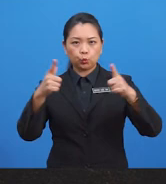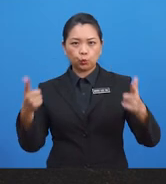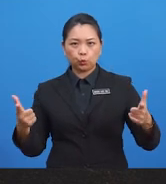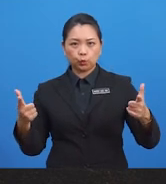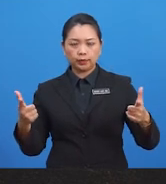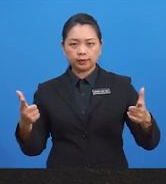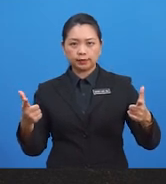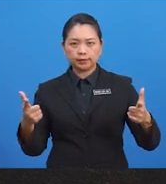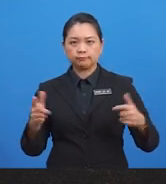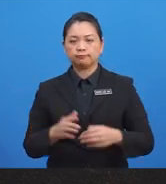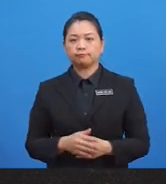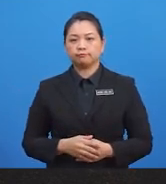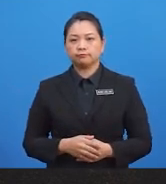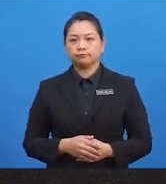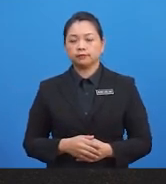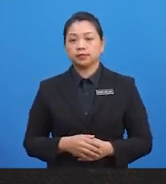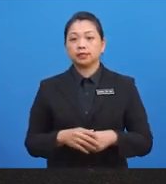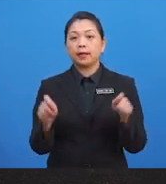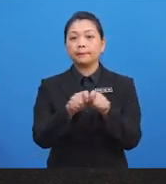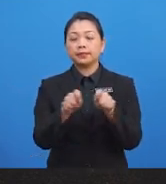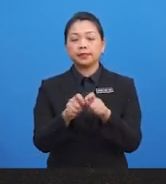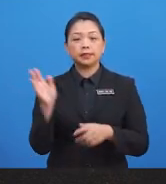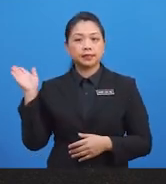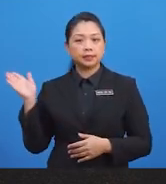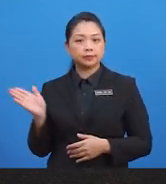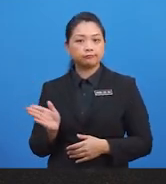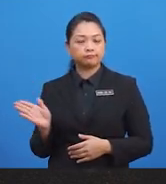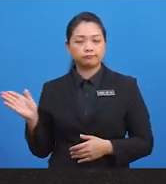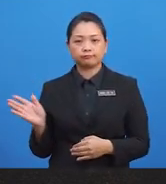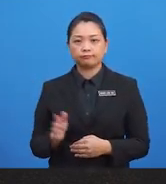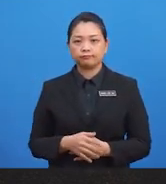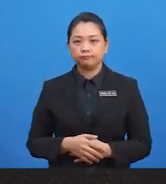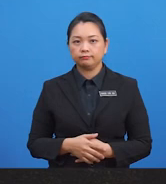Hitungkan luas yang dibatasi lengkung seperti rajah.